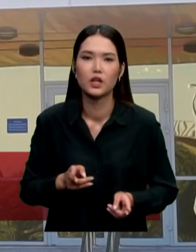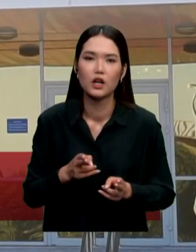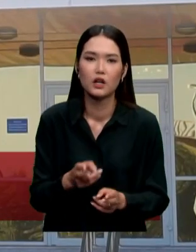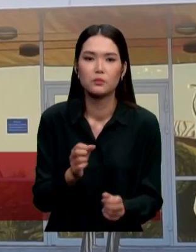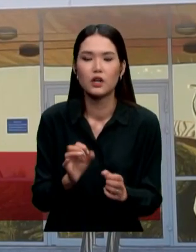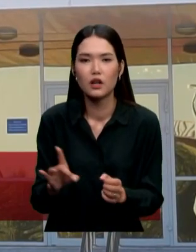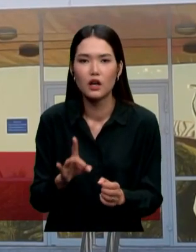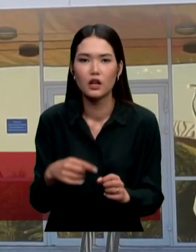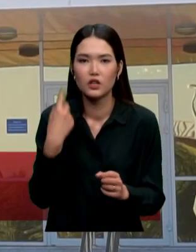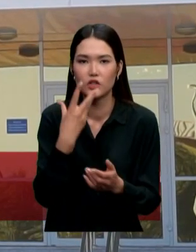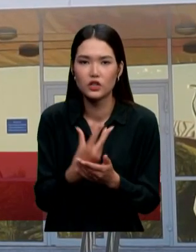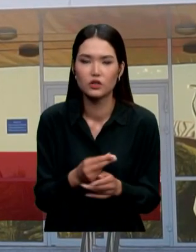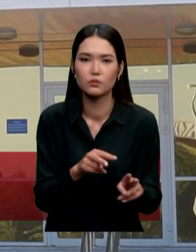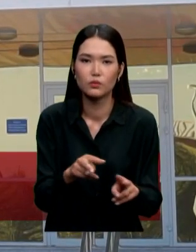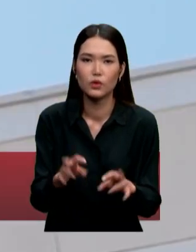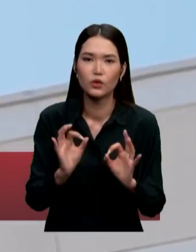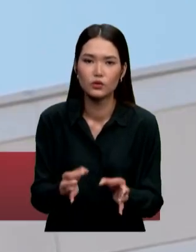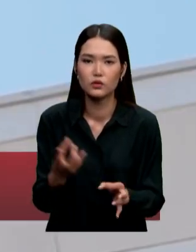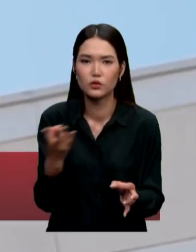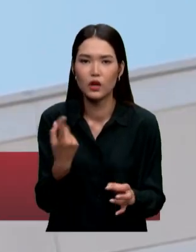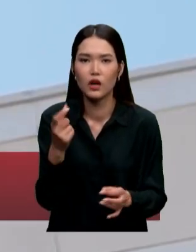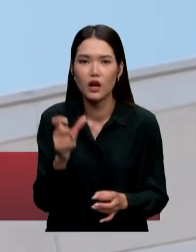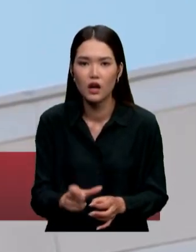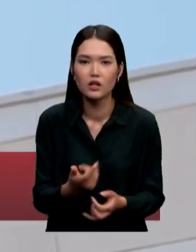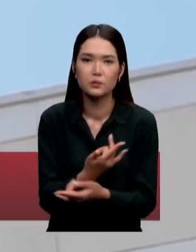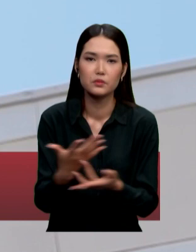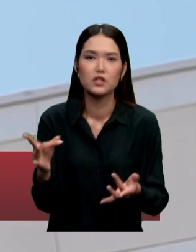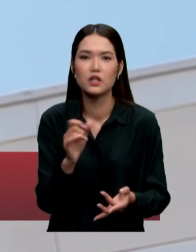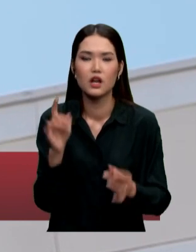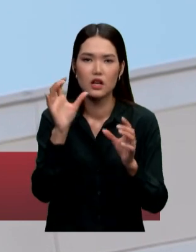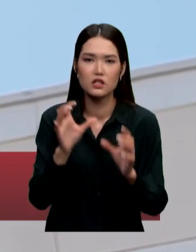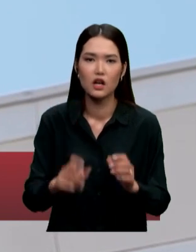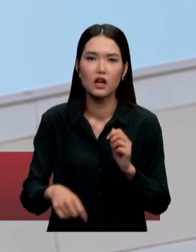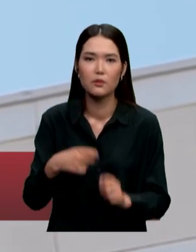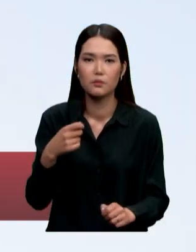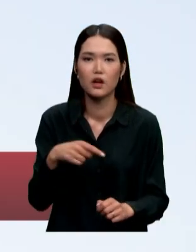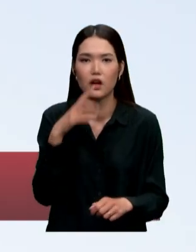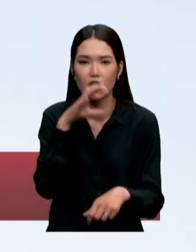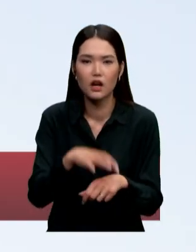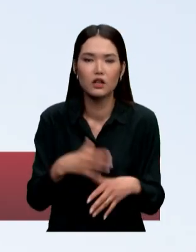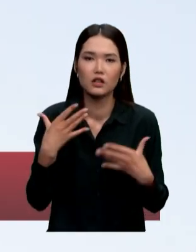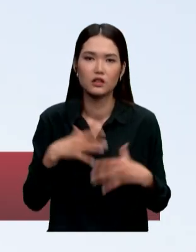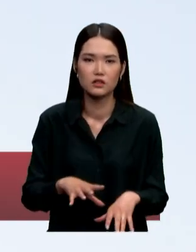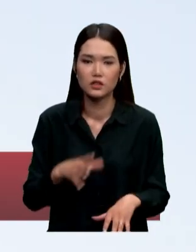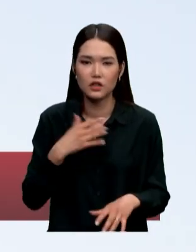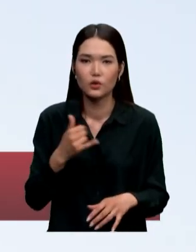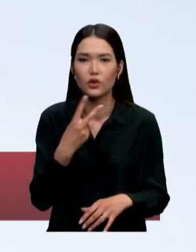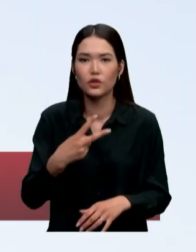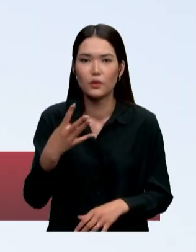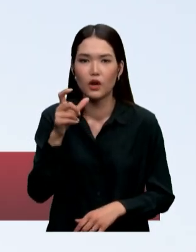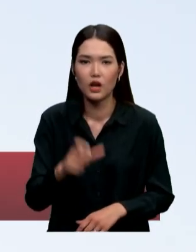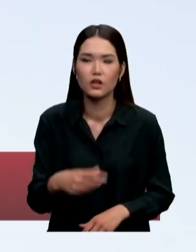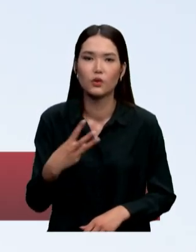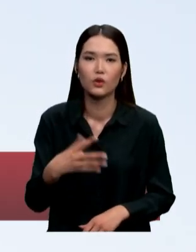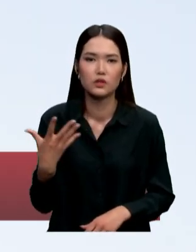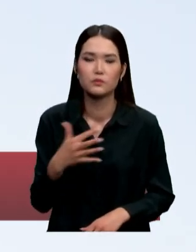жіті бақылауында ұстауы тиіс. Бірақ олар бір адамның бірнеше рет заң бұзып жатқанын байқамайда қалған. Биыл 24 адам